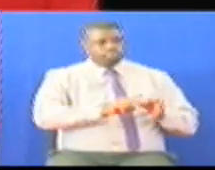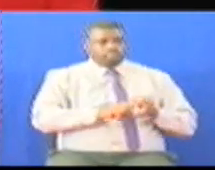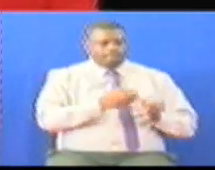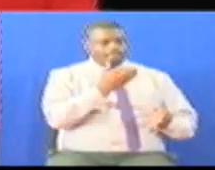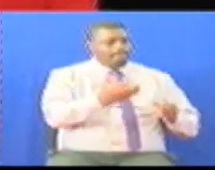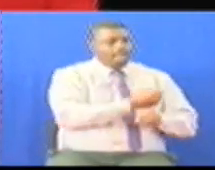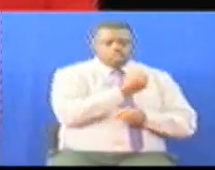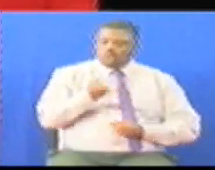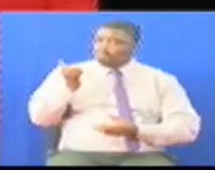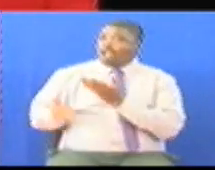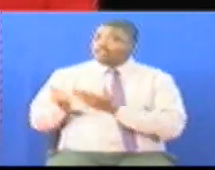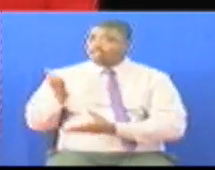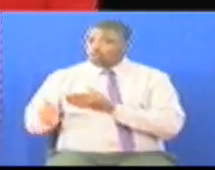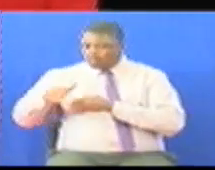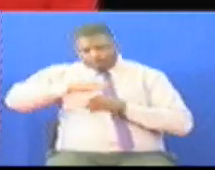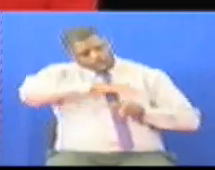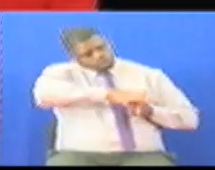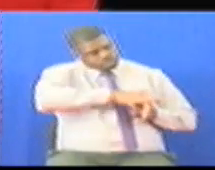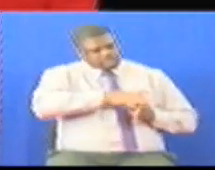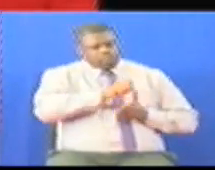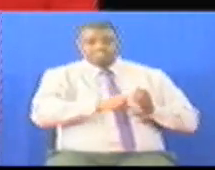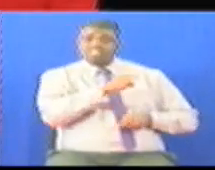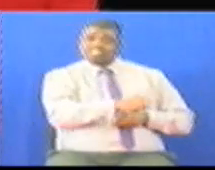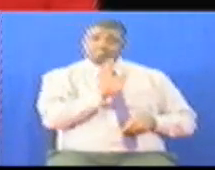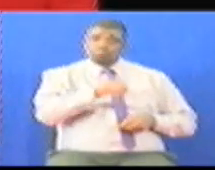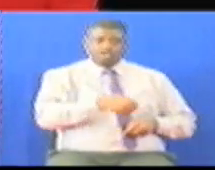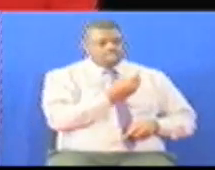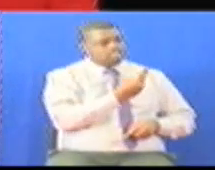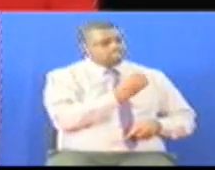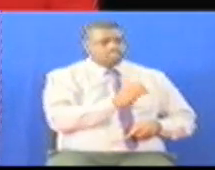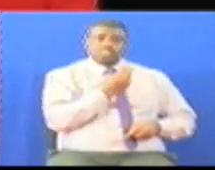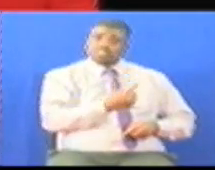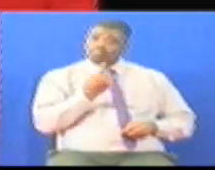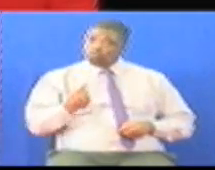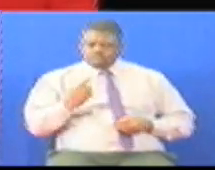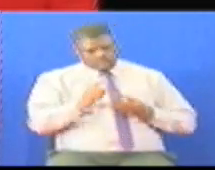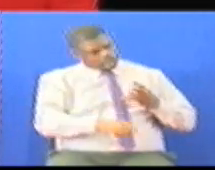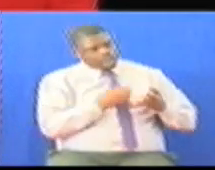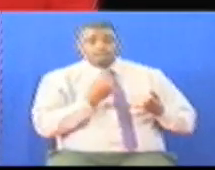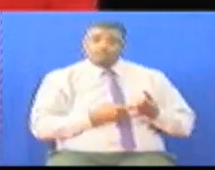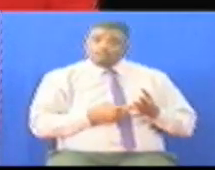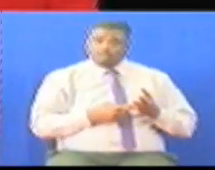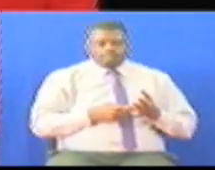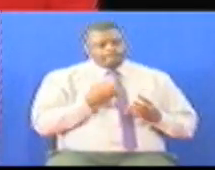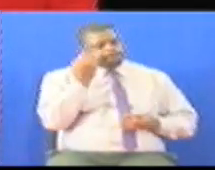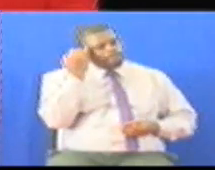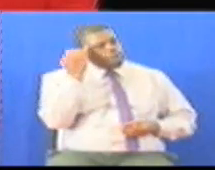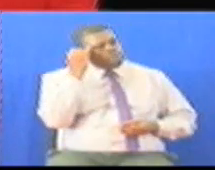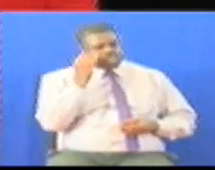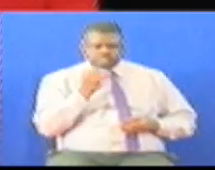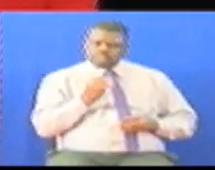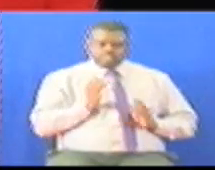mapato ya matumizi ya ofisi hii kwa mwaka wa fedha 2021. Na nne, maoni na ushauri wa